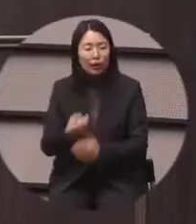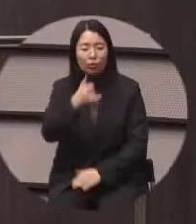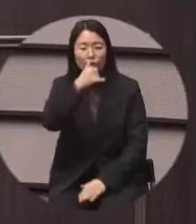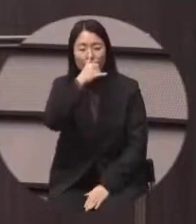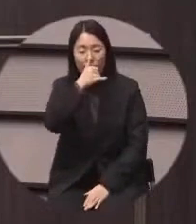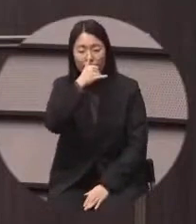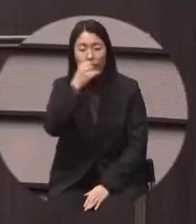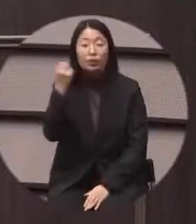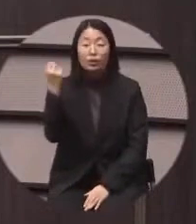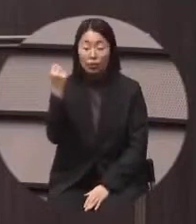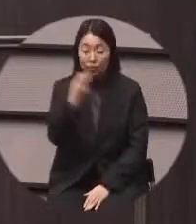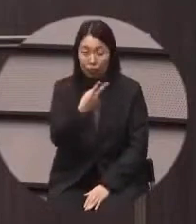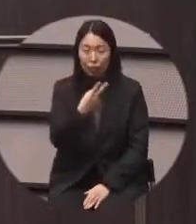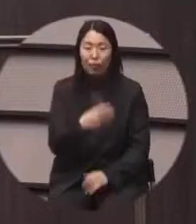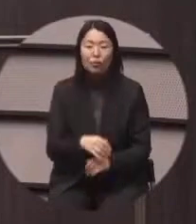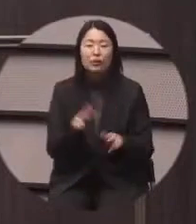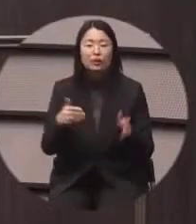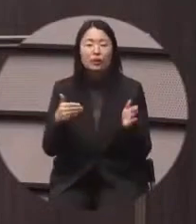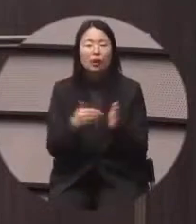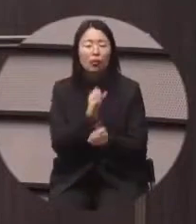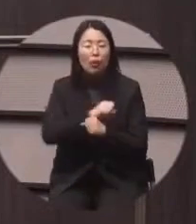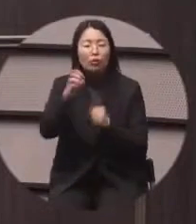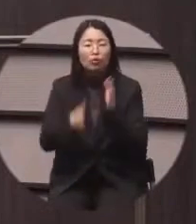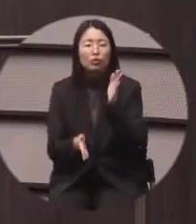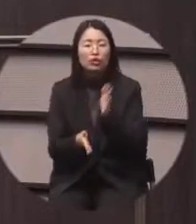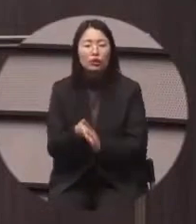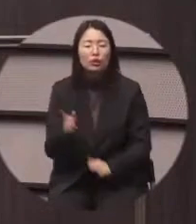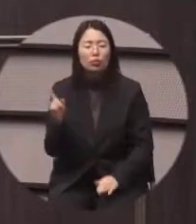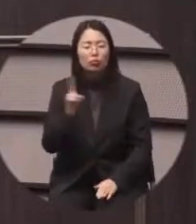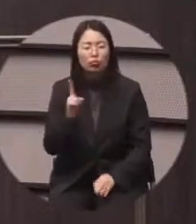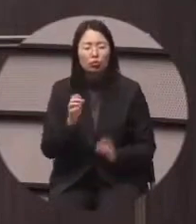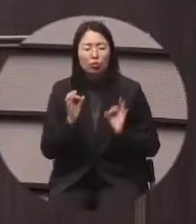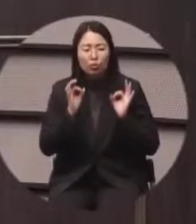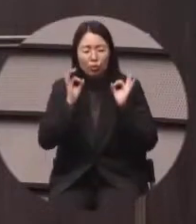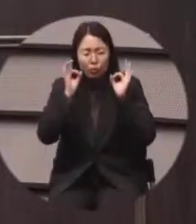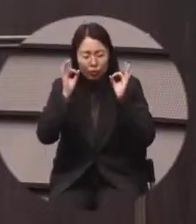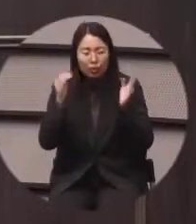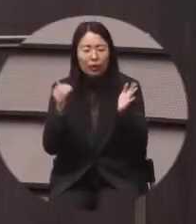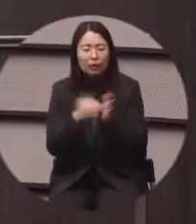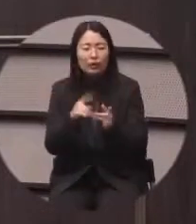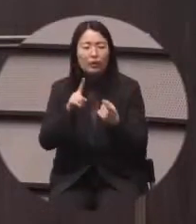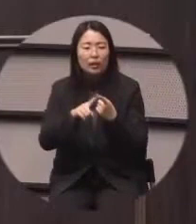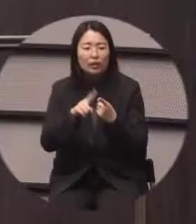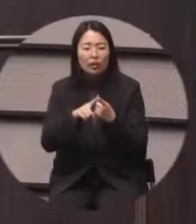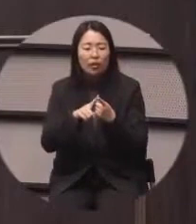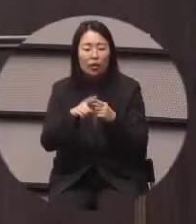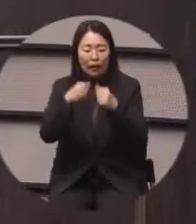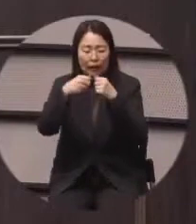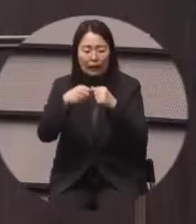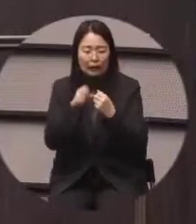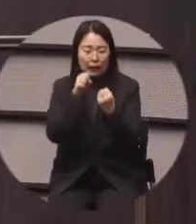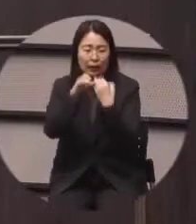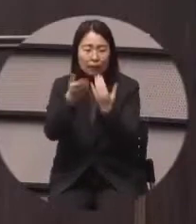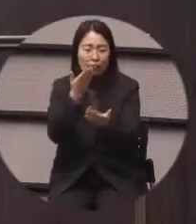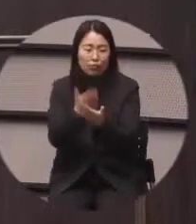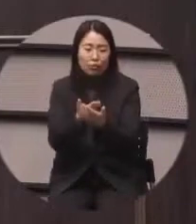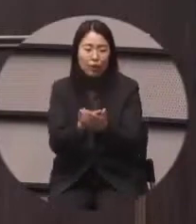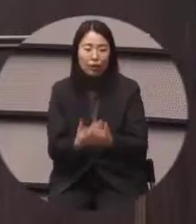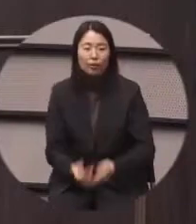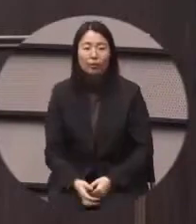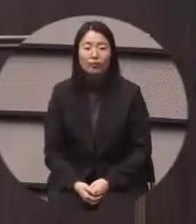있는지 그리고 그간 광주시는 어떠한 노력을 해왔는지 상세히 답변해 주시기 바랍니다.